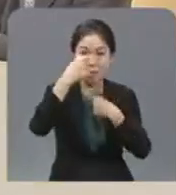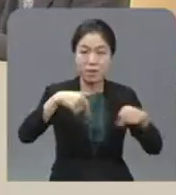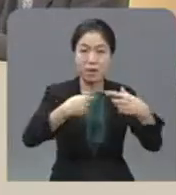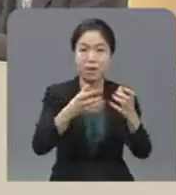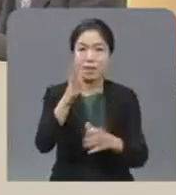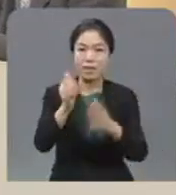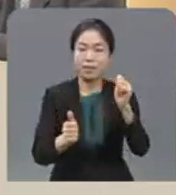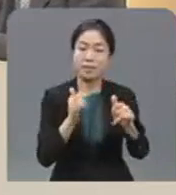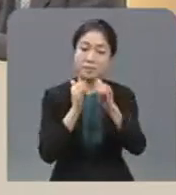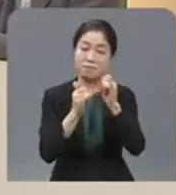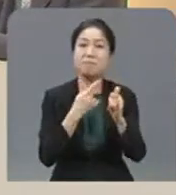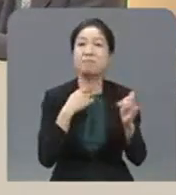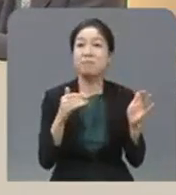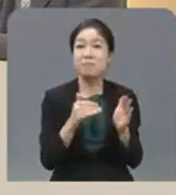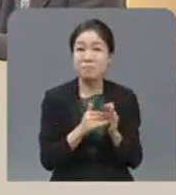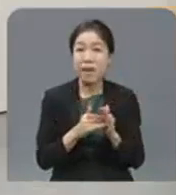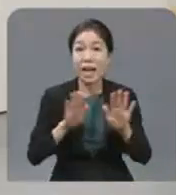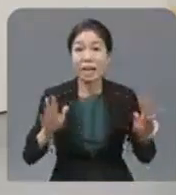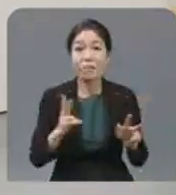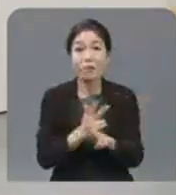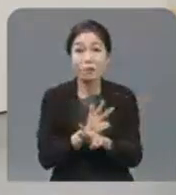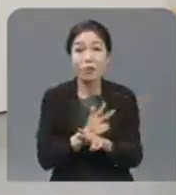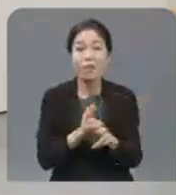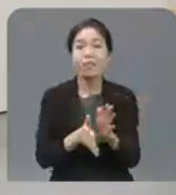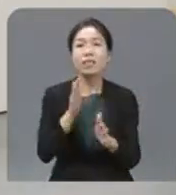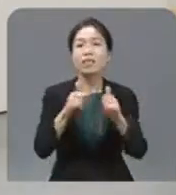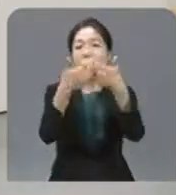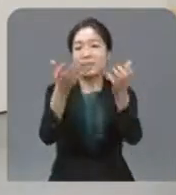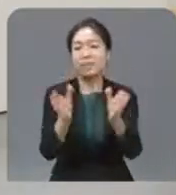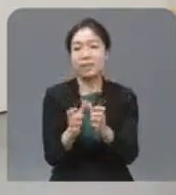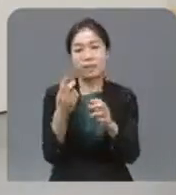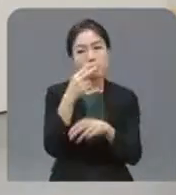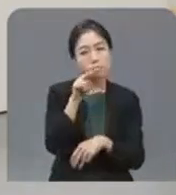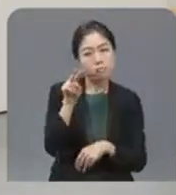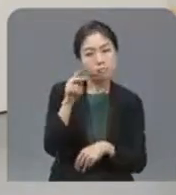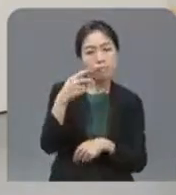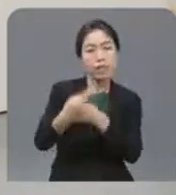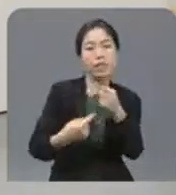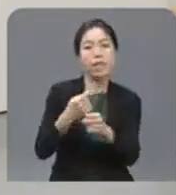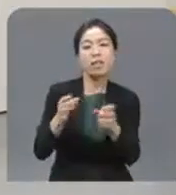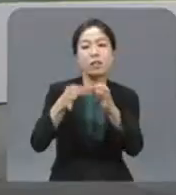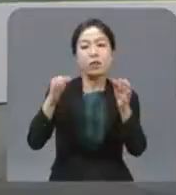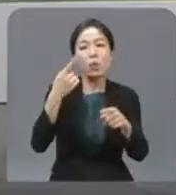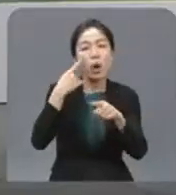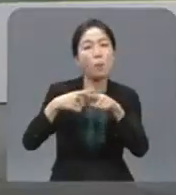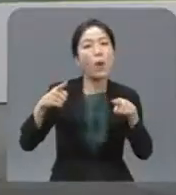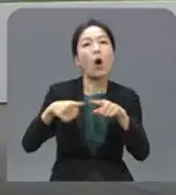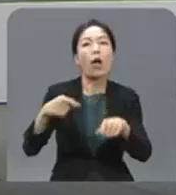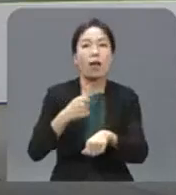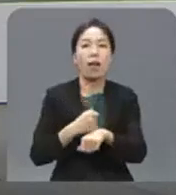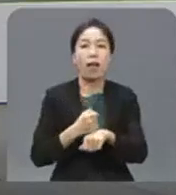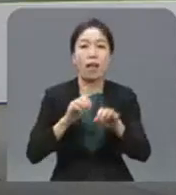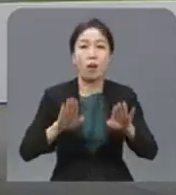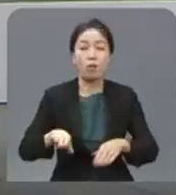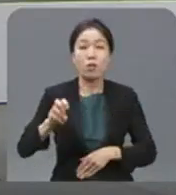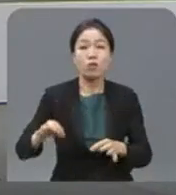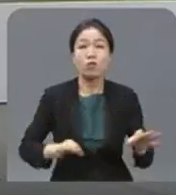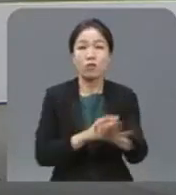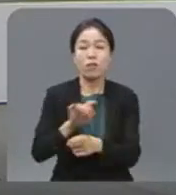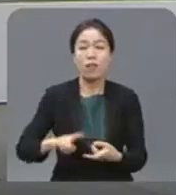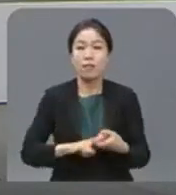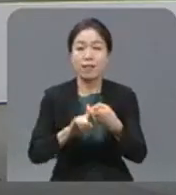해양들이 기자회견을 했죠 이번 주에는 시민사회단체가 바라본 1년에 대한 평가 자리가 있습니다 오늘은 광주